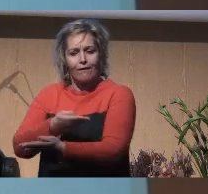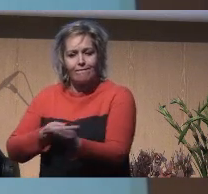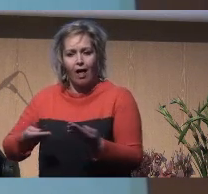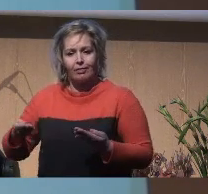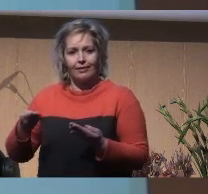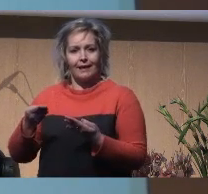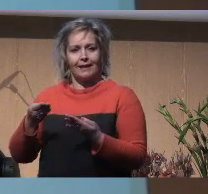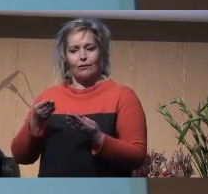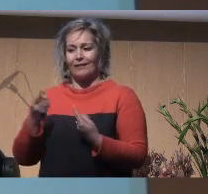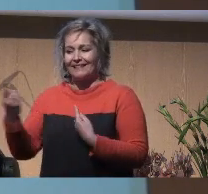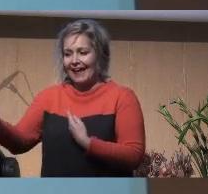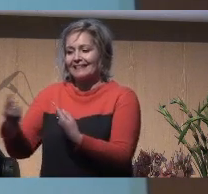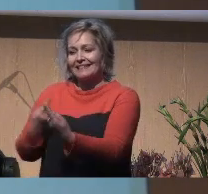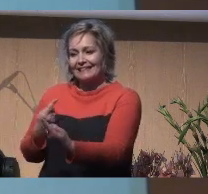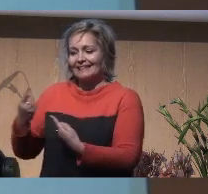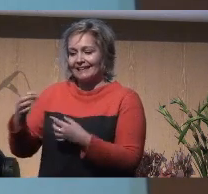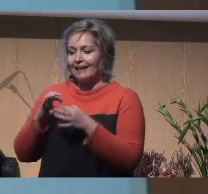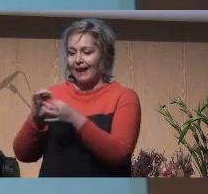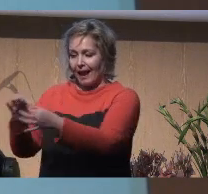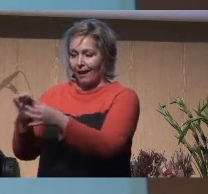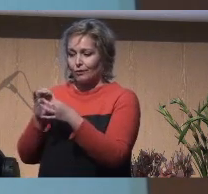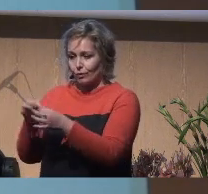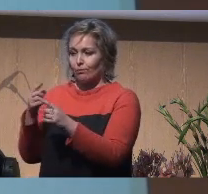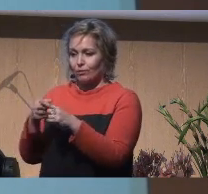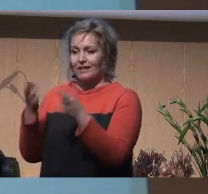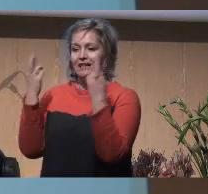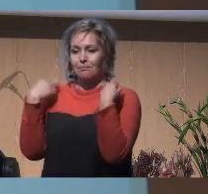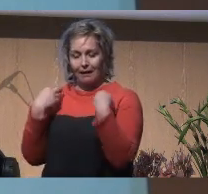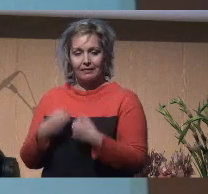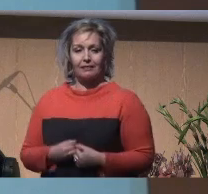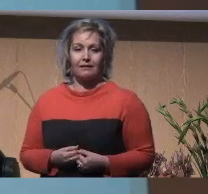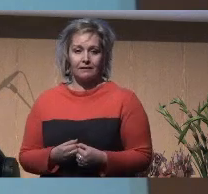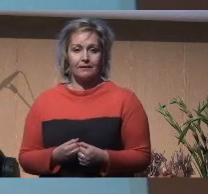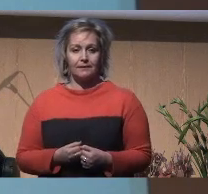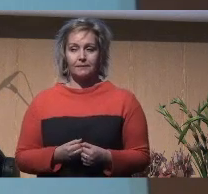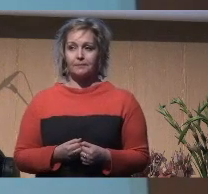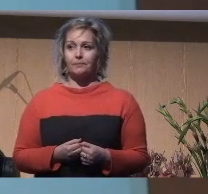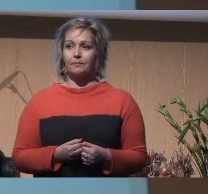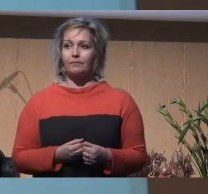i gjensidig relasjon og respekt.